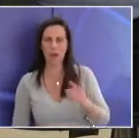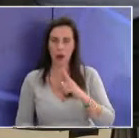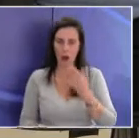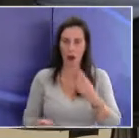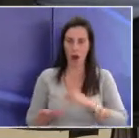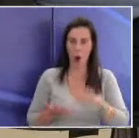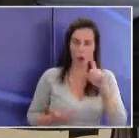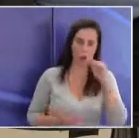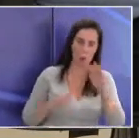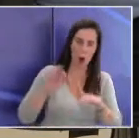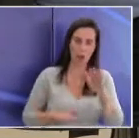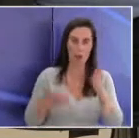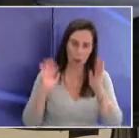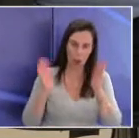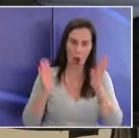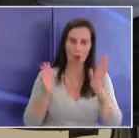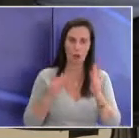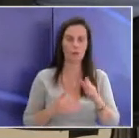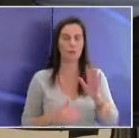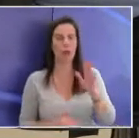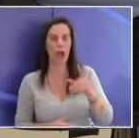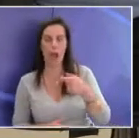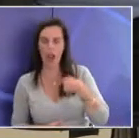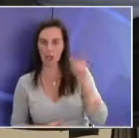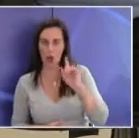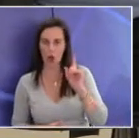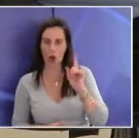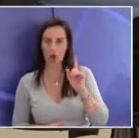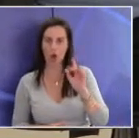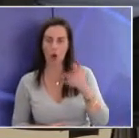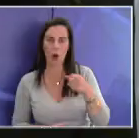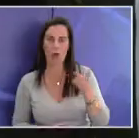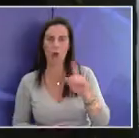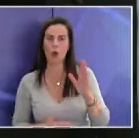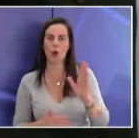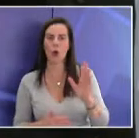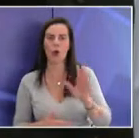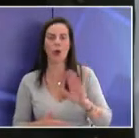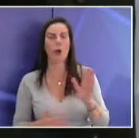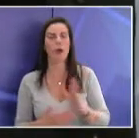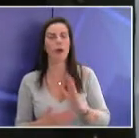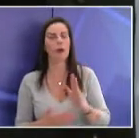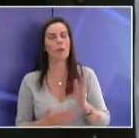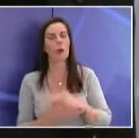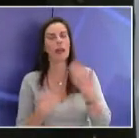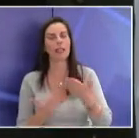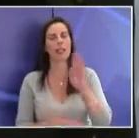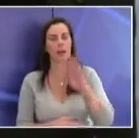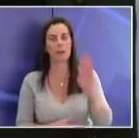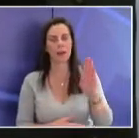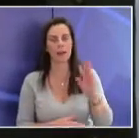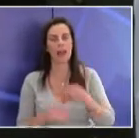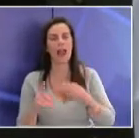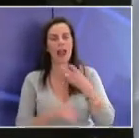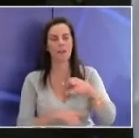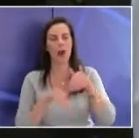חודש פחות או יותר, כן. זה לא איזה דרמה. כנראה שאני לא הייתי בראשי קולט. כנראה שהם לא היו מוכנים לתת לראש הממשלה לעבור